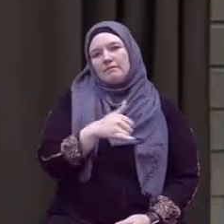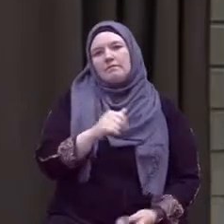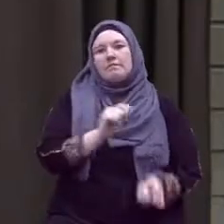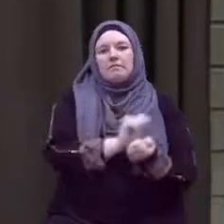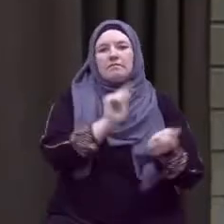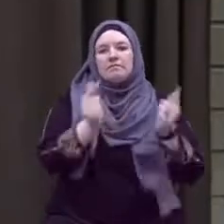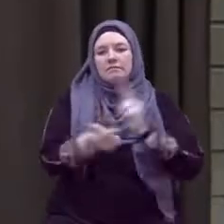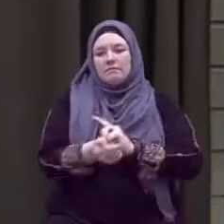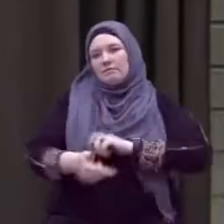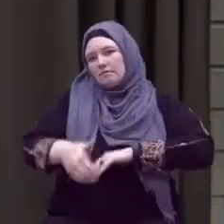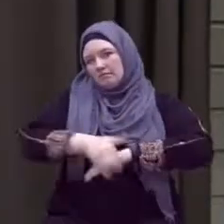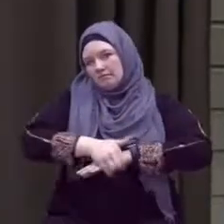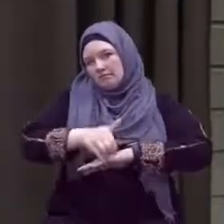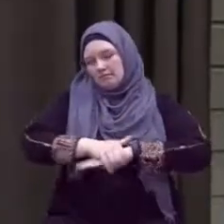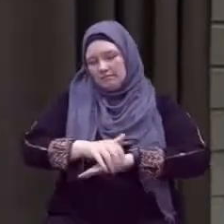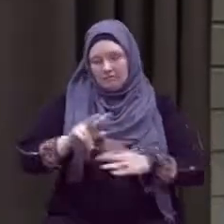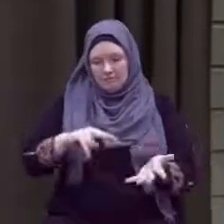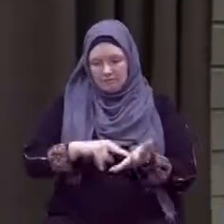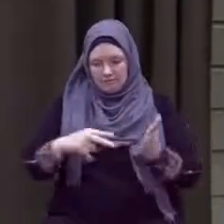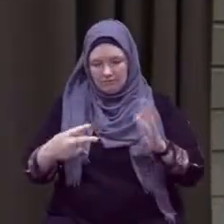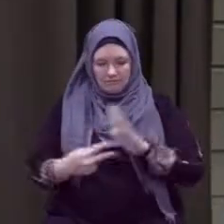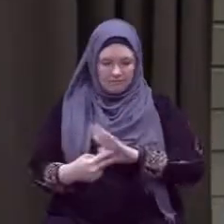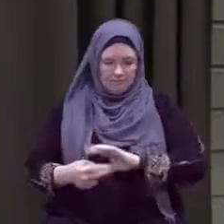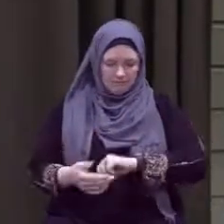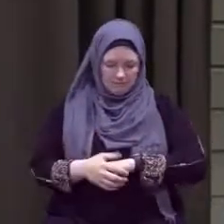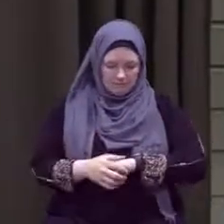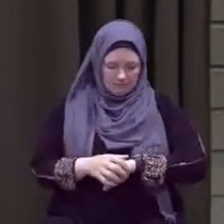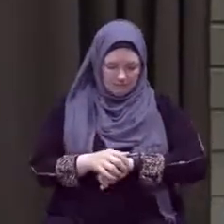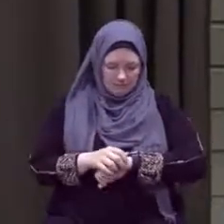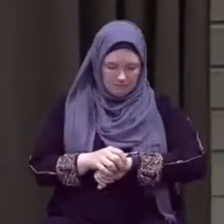يضرب بعضكم رقاب بعض.